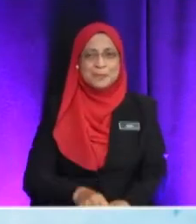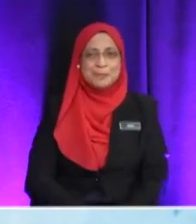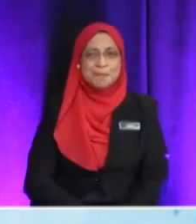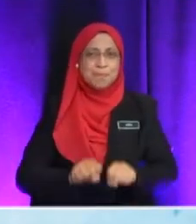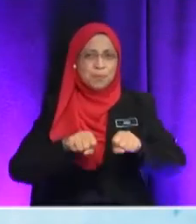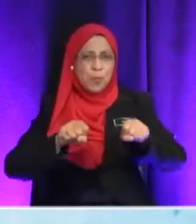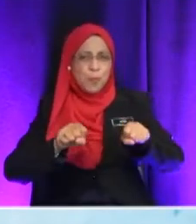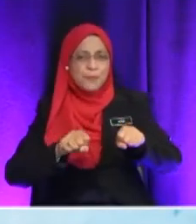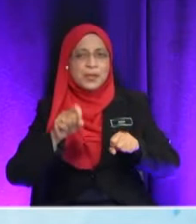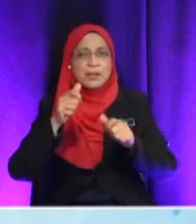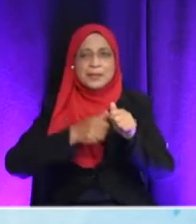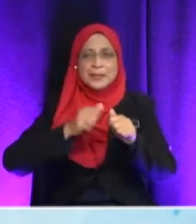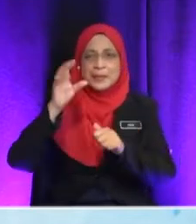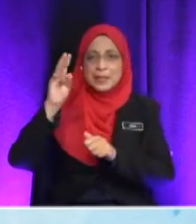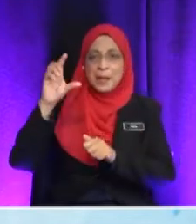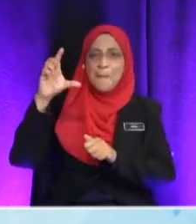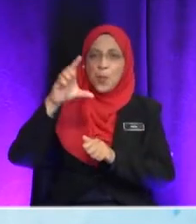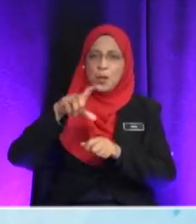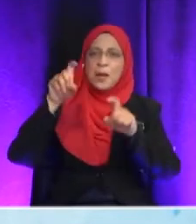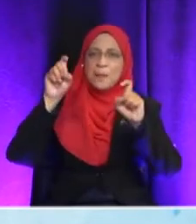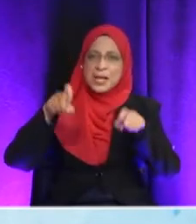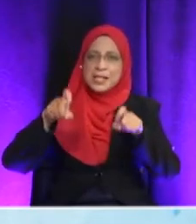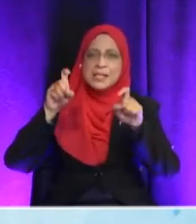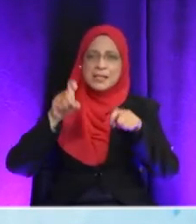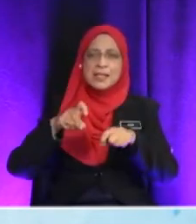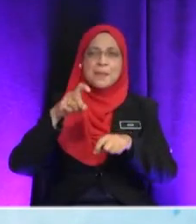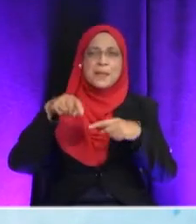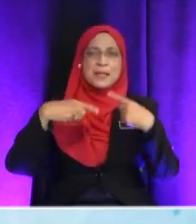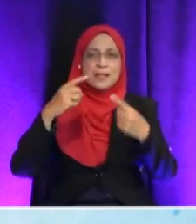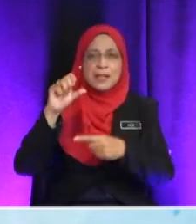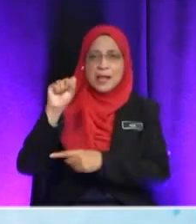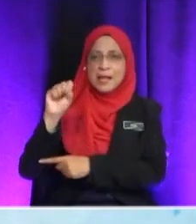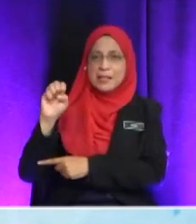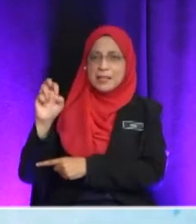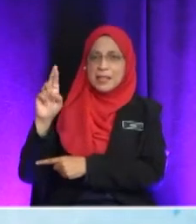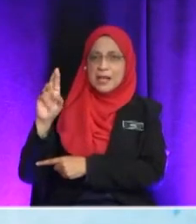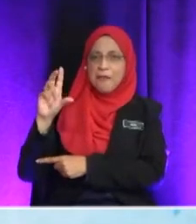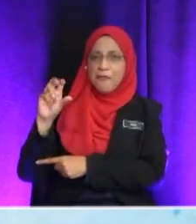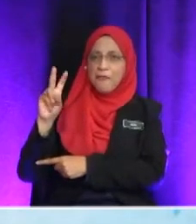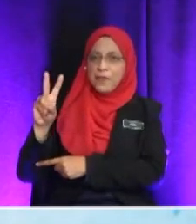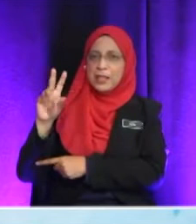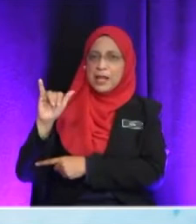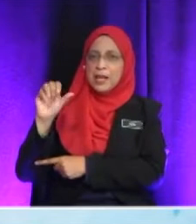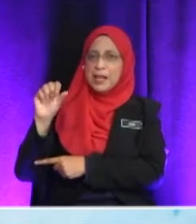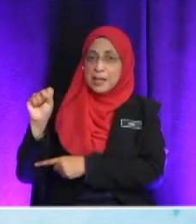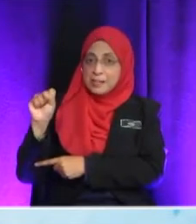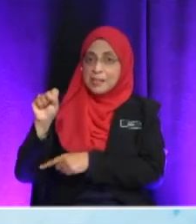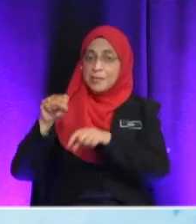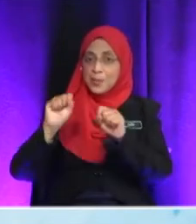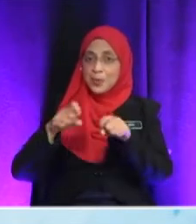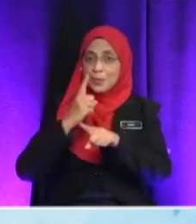setiap enam bulan ke cneservice motto atau kritik meski macam mana cara servis tuh